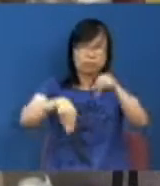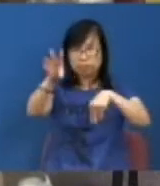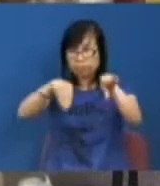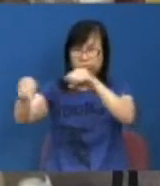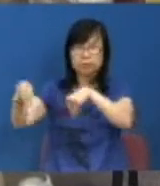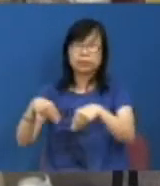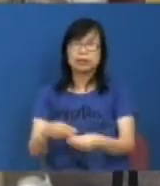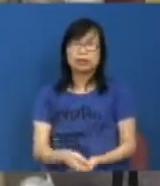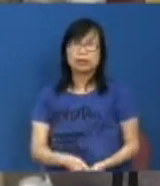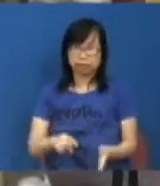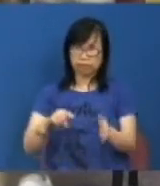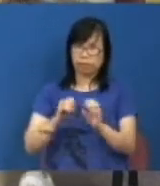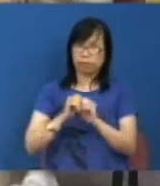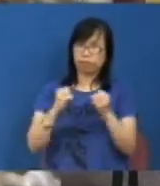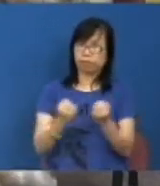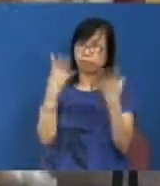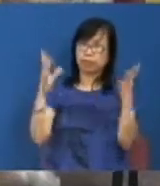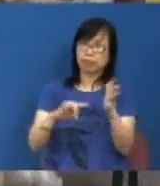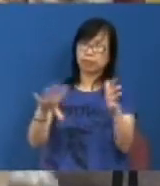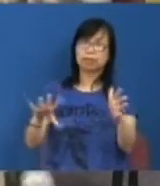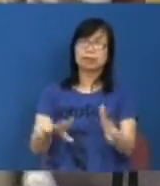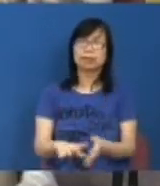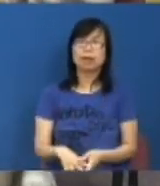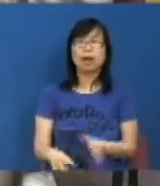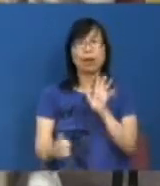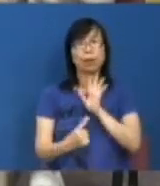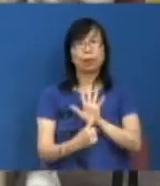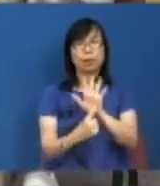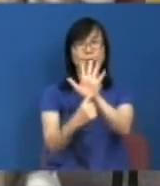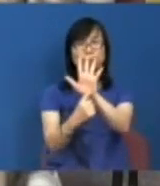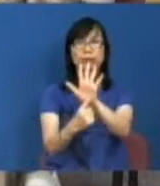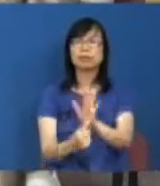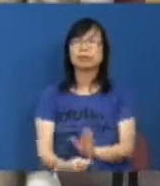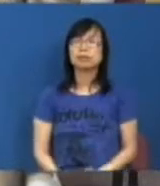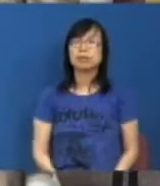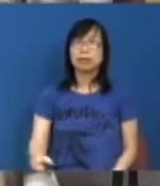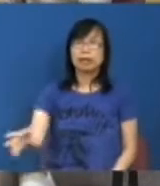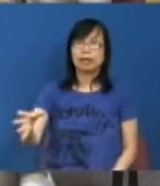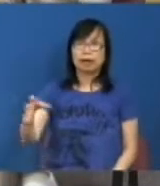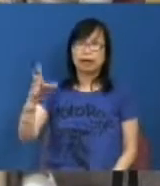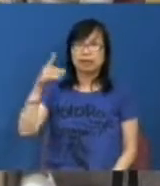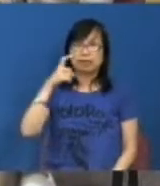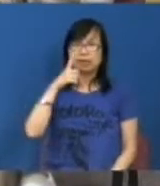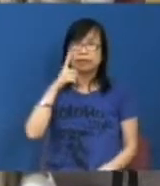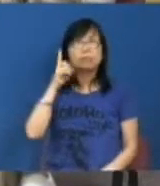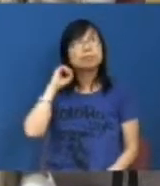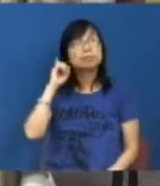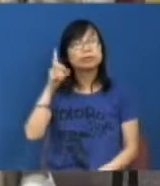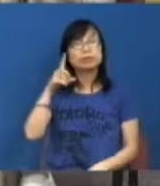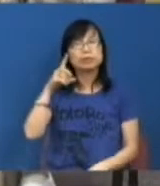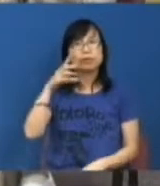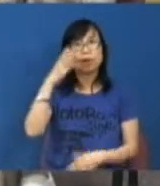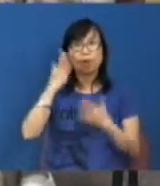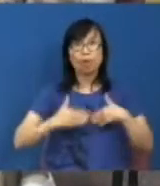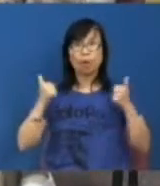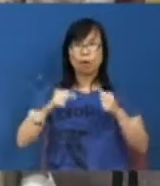你話發電啊，當然得嗱。譬如舉個例啊，嗱你講得好啱嘅，即係喺我哋日出康城附近咧，有個叫第一